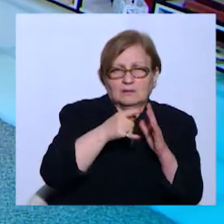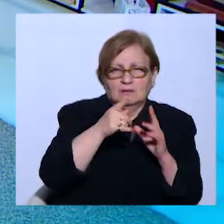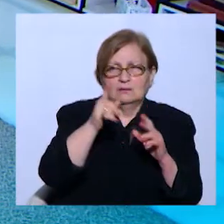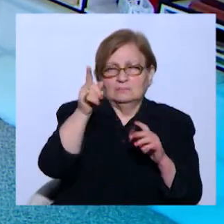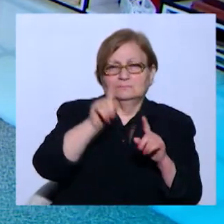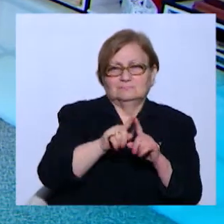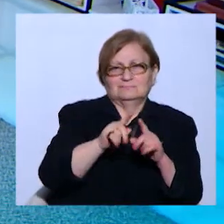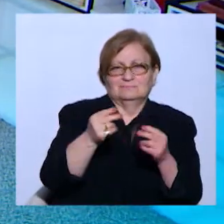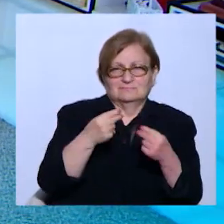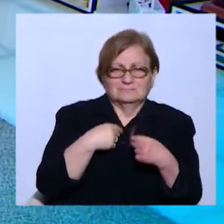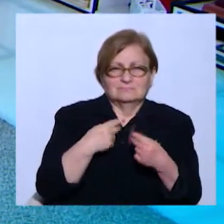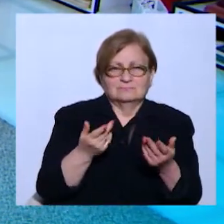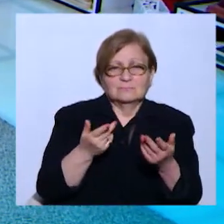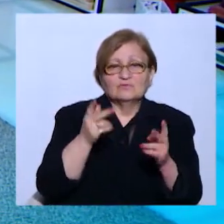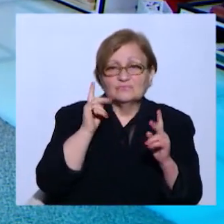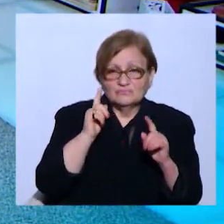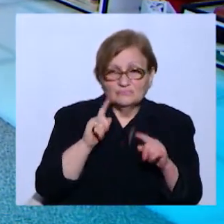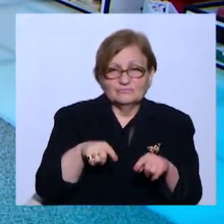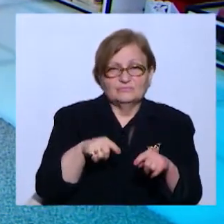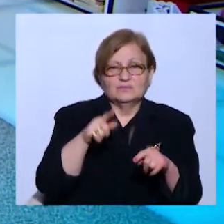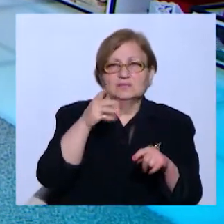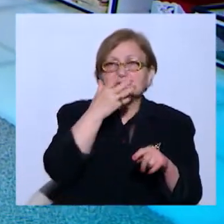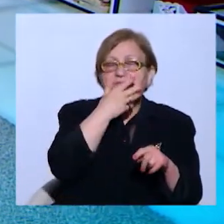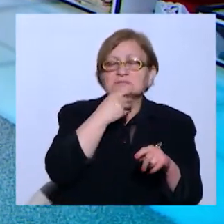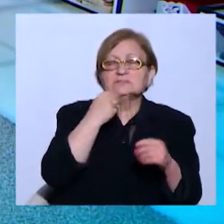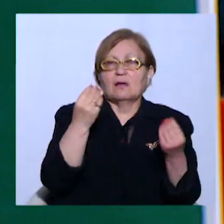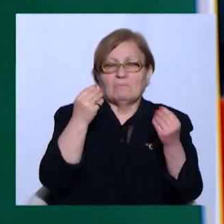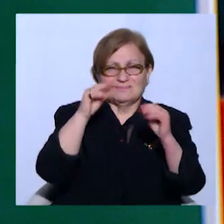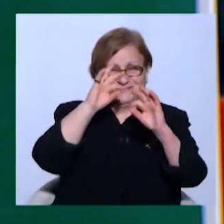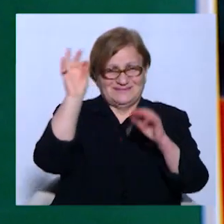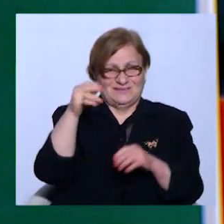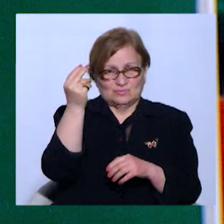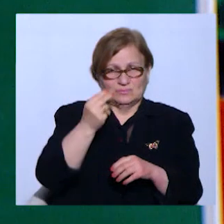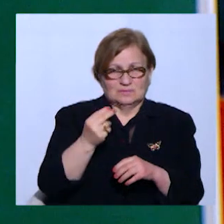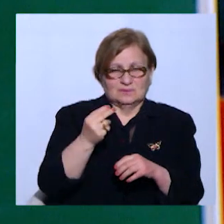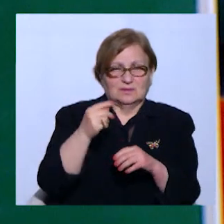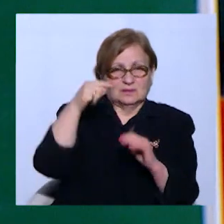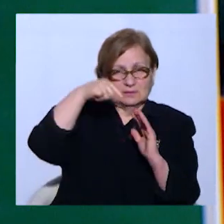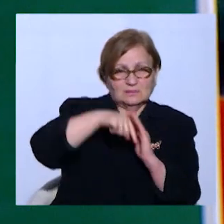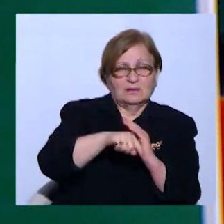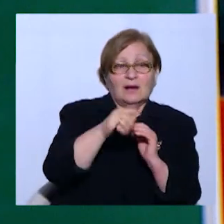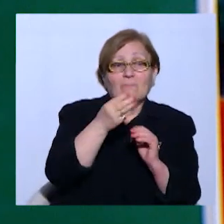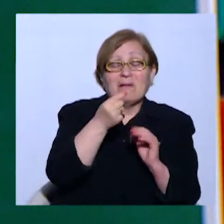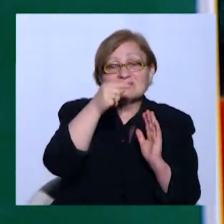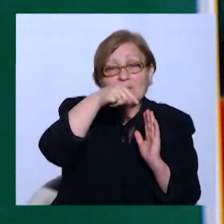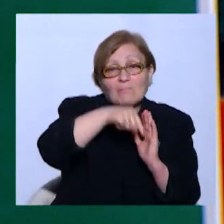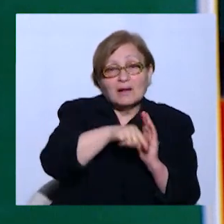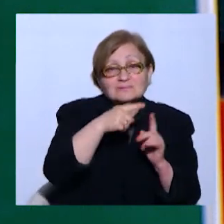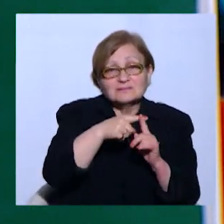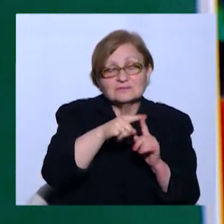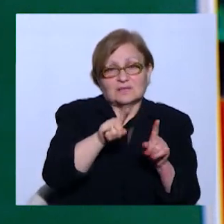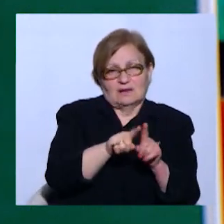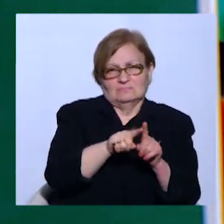მოაქვს, როგორ არ ვიცით, ესთეტიკური სიემონები მოაქვს. აი აქაც მათემატიკაში რომ დაინახავთ, რომ როგორი